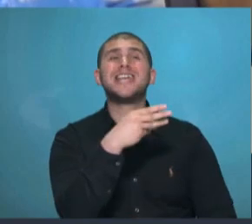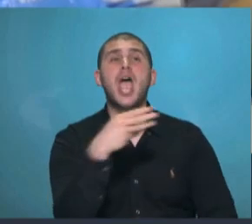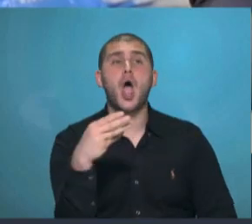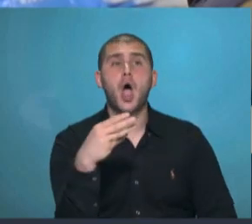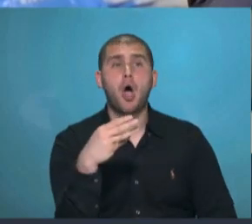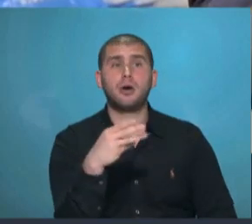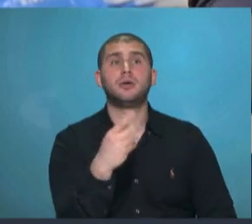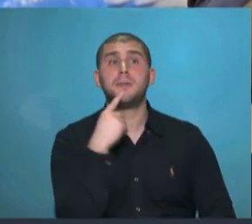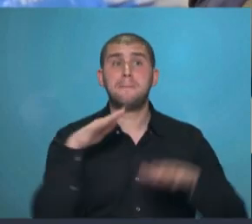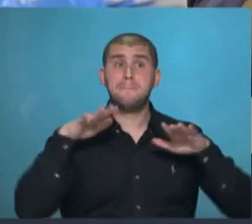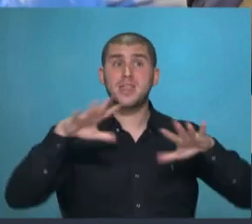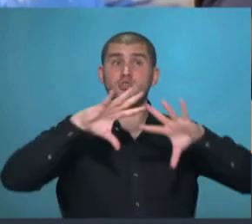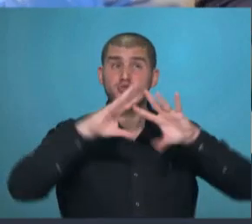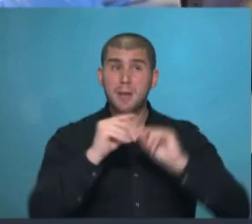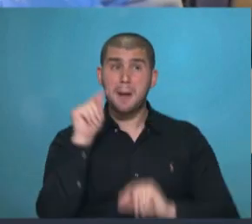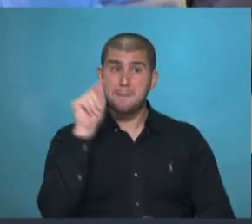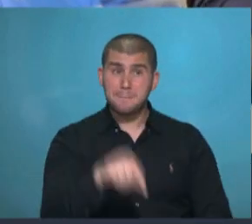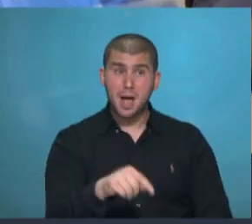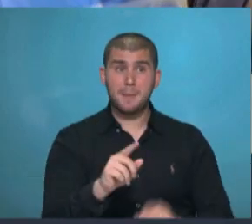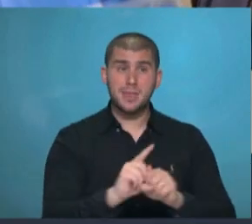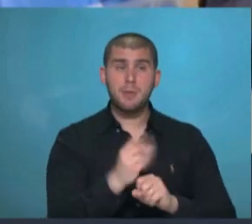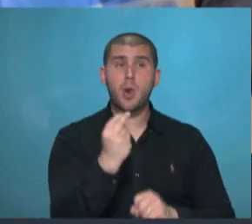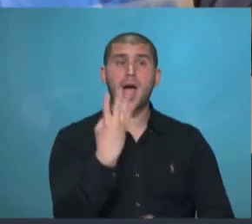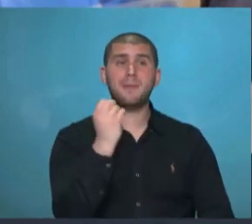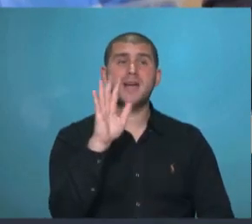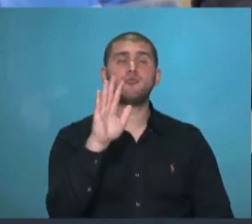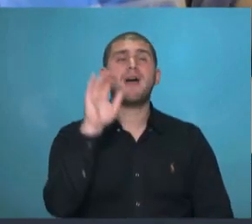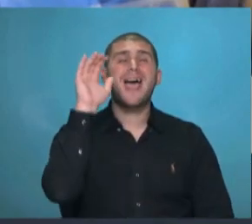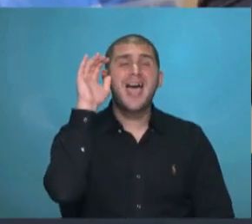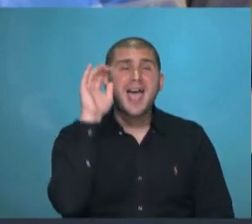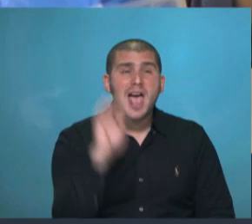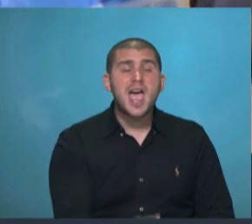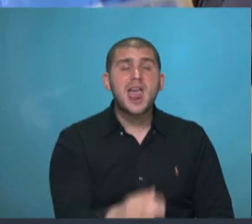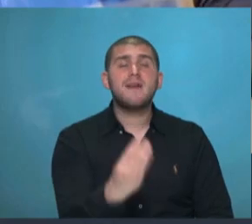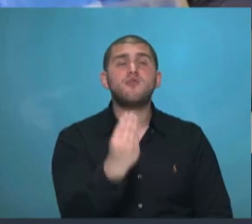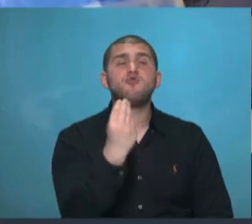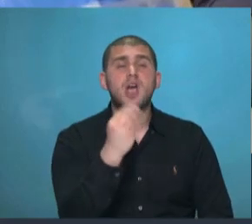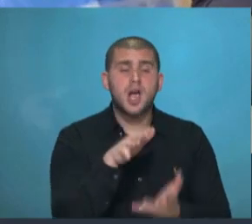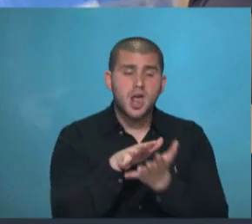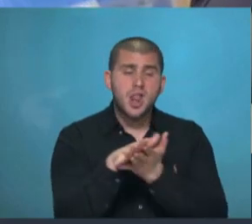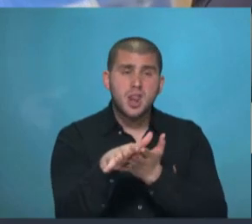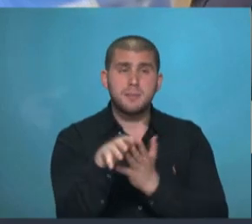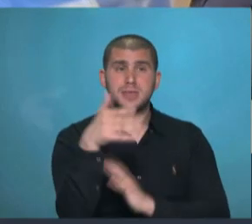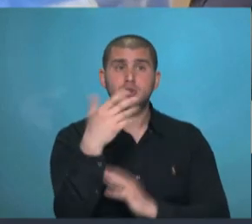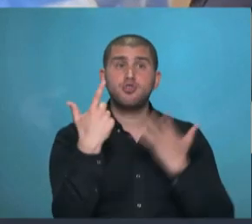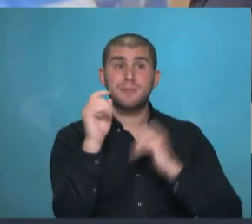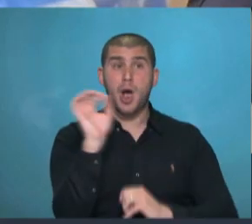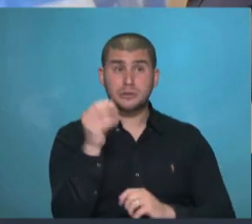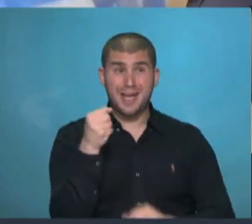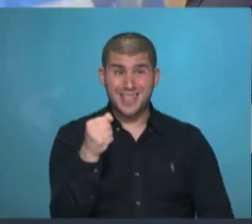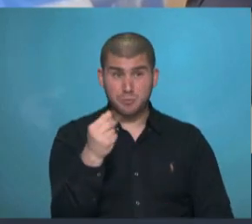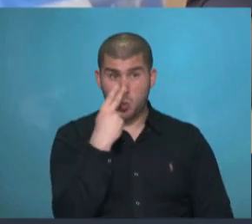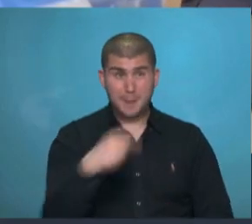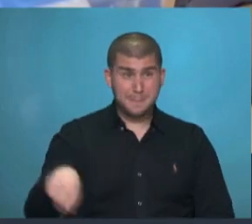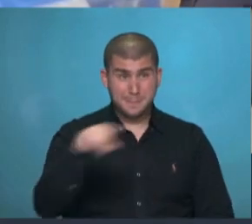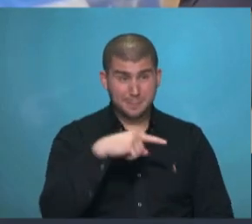כלומר מטוס שלם שהגיע לכאן כרגע עולה 45,000 שקלים. 70% מהתיירים שאתם רואים